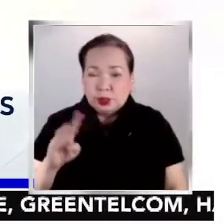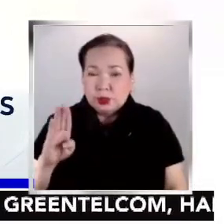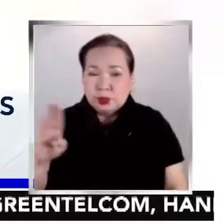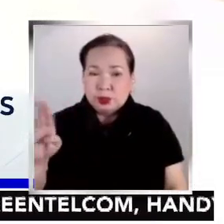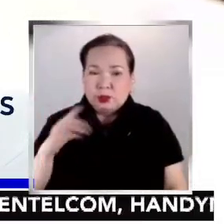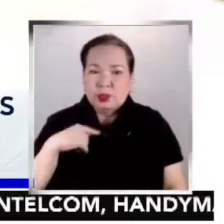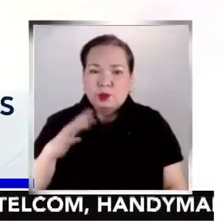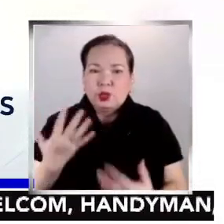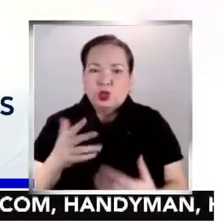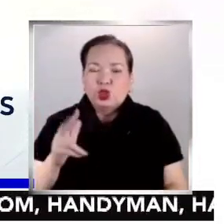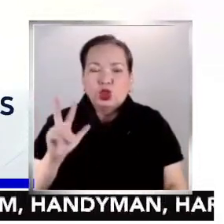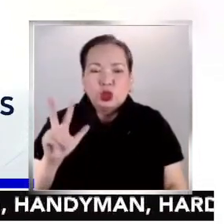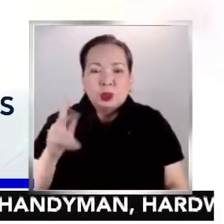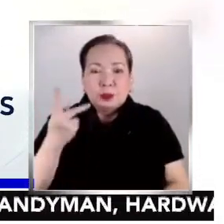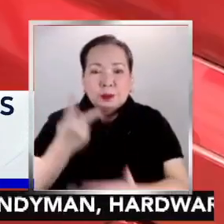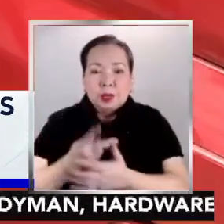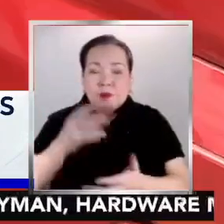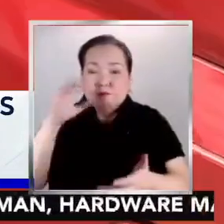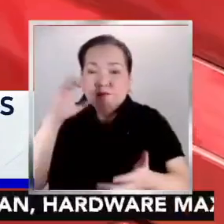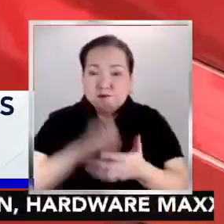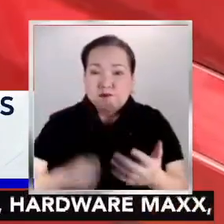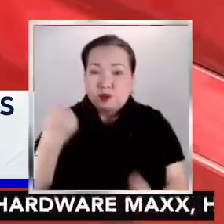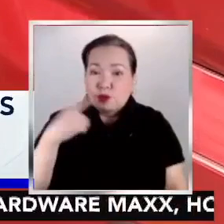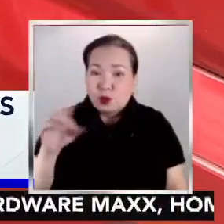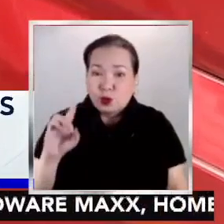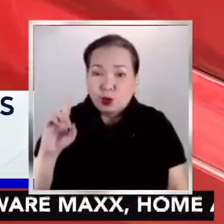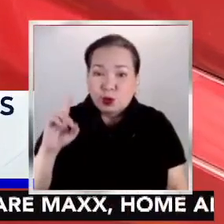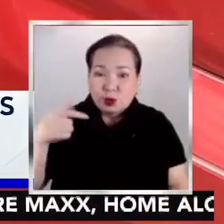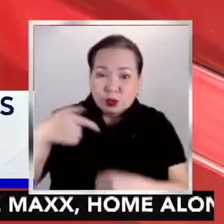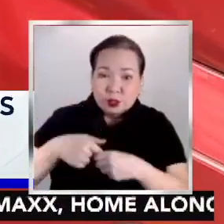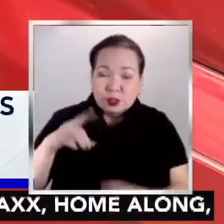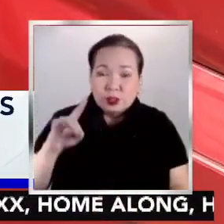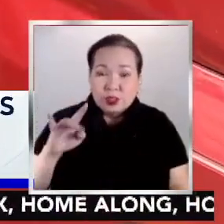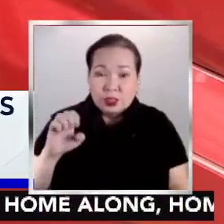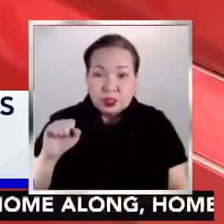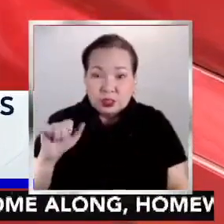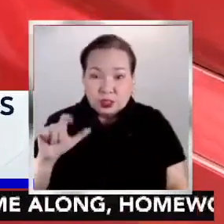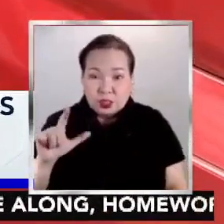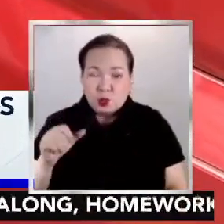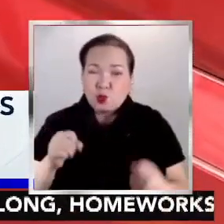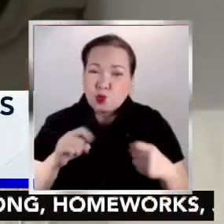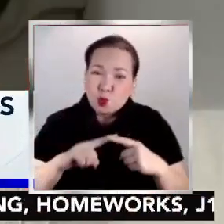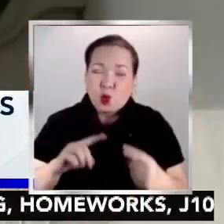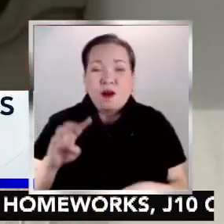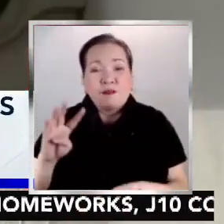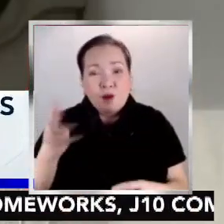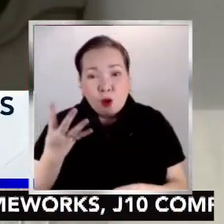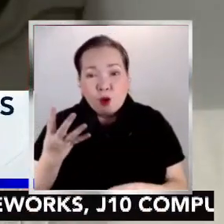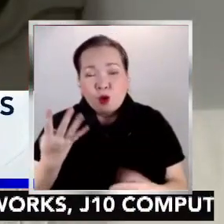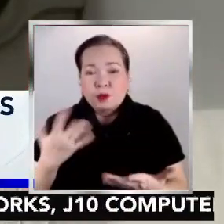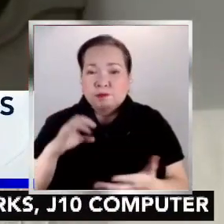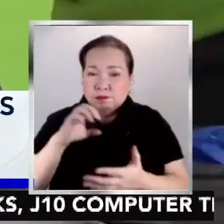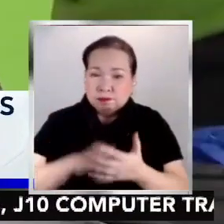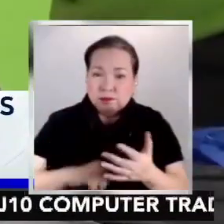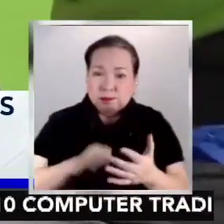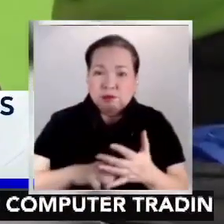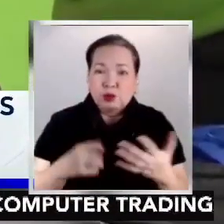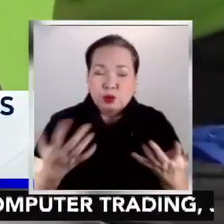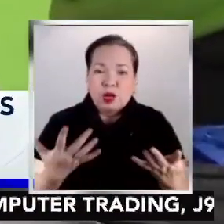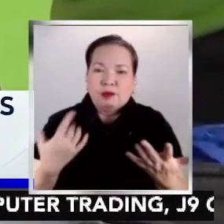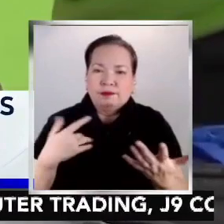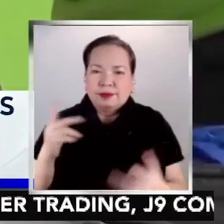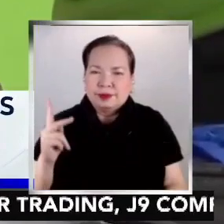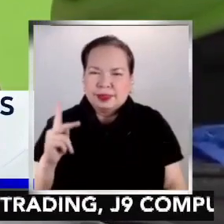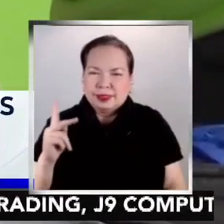karta sa kada litro ng diesel. Posible namang umabot sa 4 piso kada litro ang rollback sa kerosene at